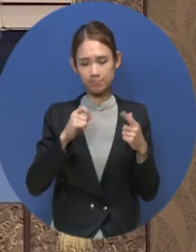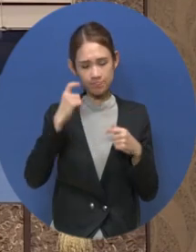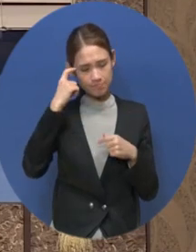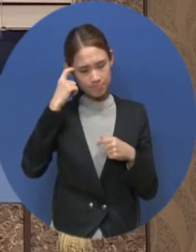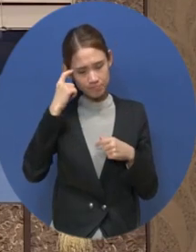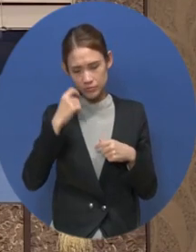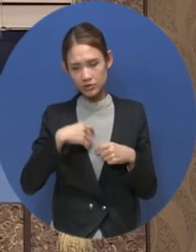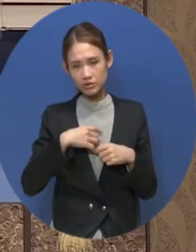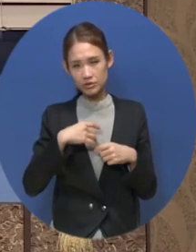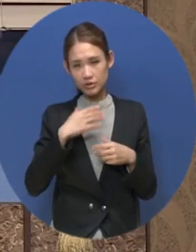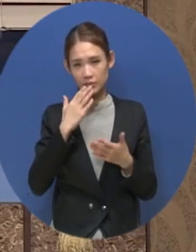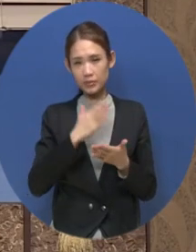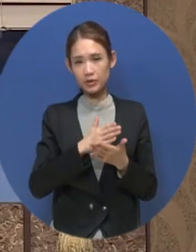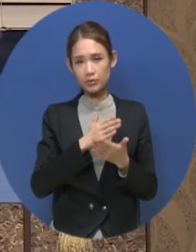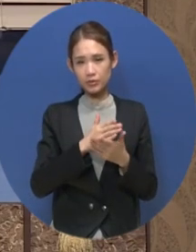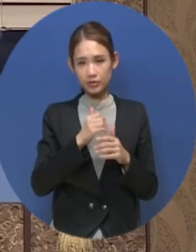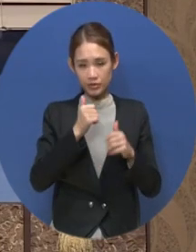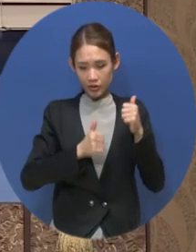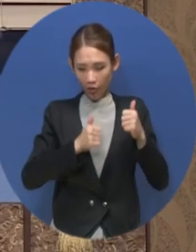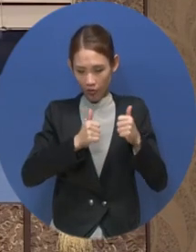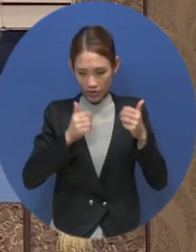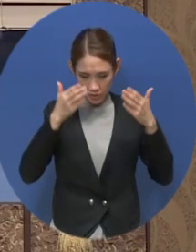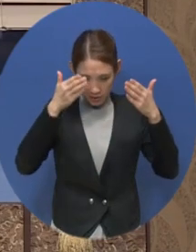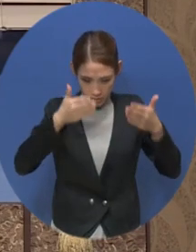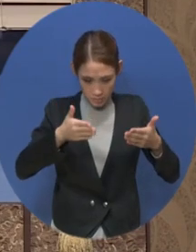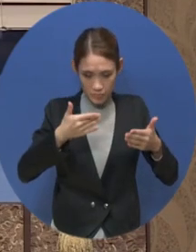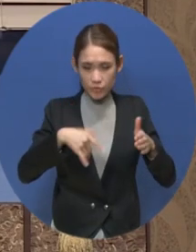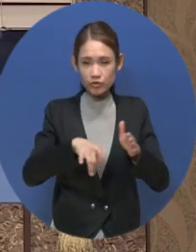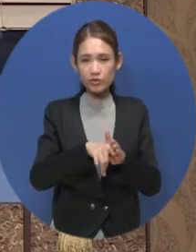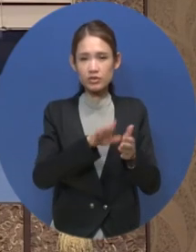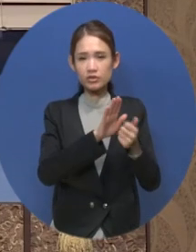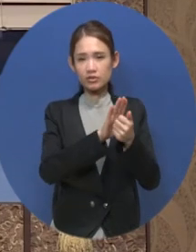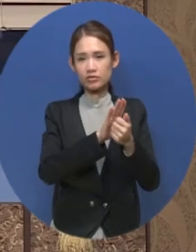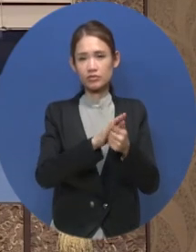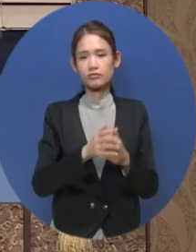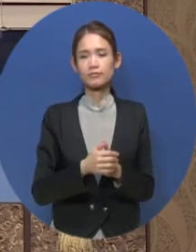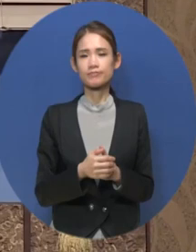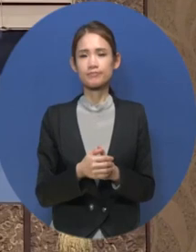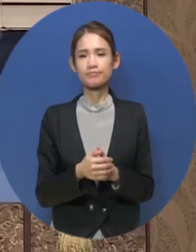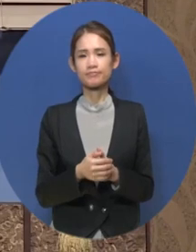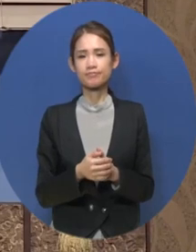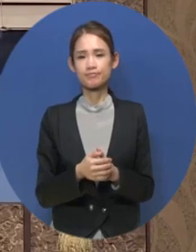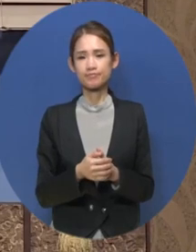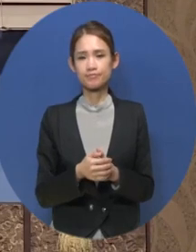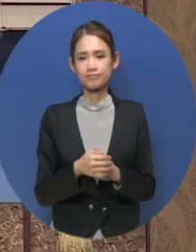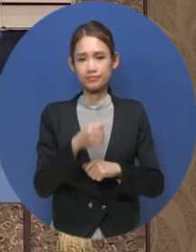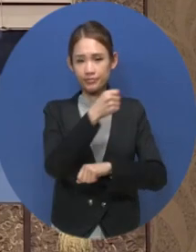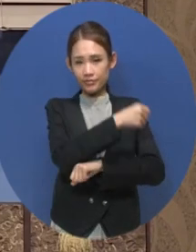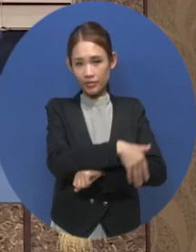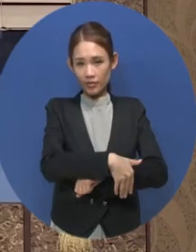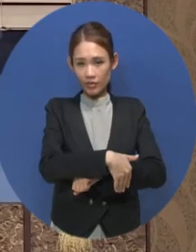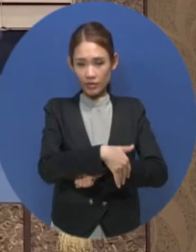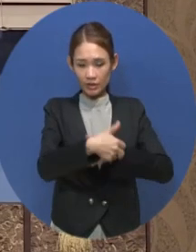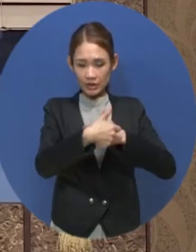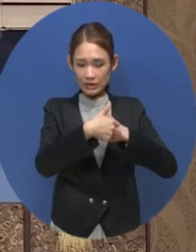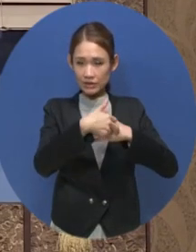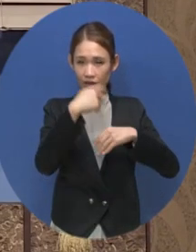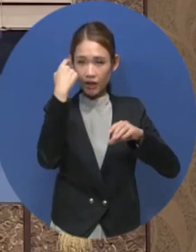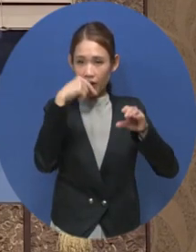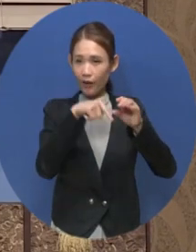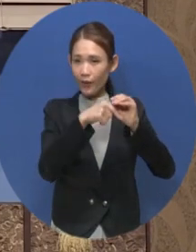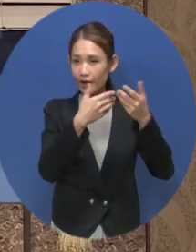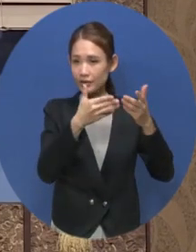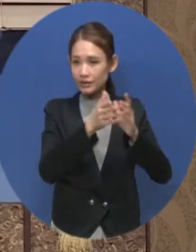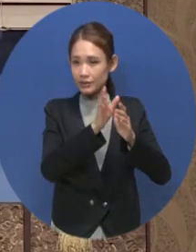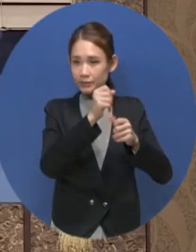않고 경기력에 집중할 수 있도록 그런 지원을 준비하고 있고요. 또 우리가 이제 그 스포츠 의학팀을 지원을